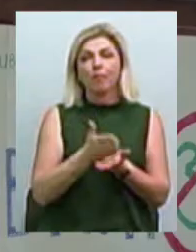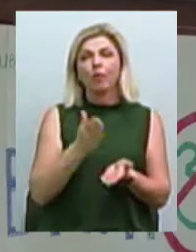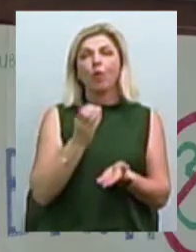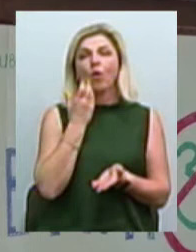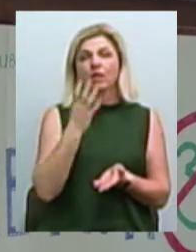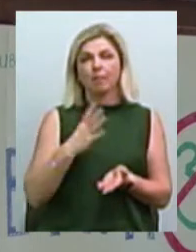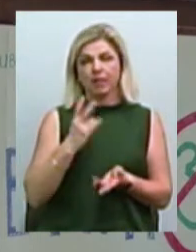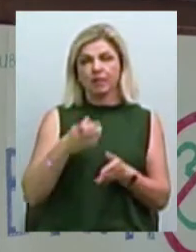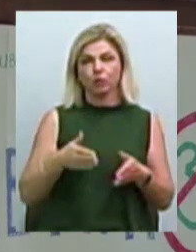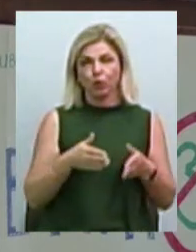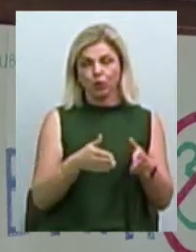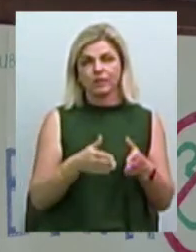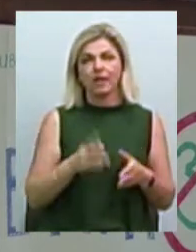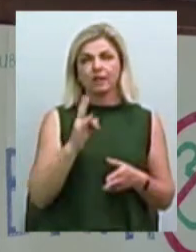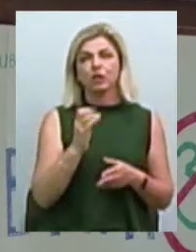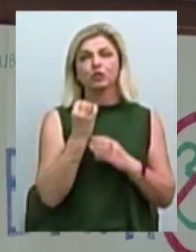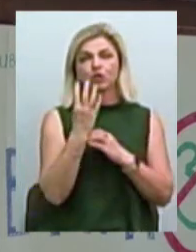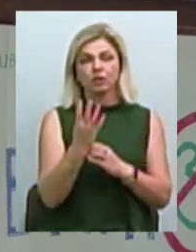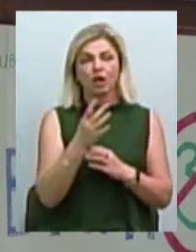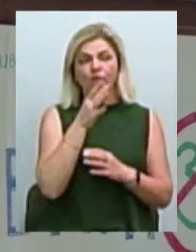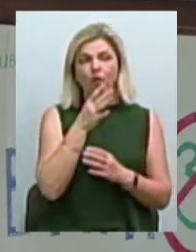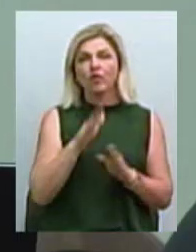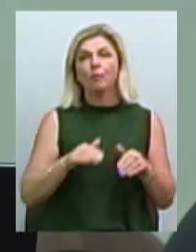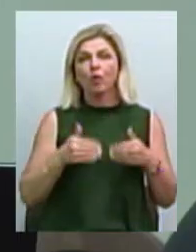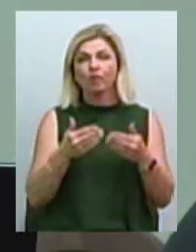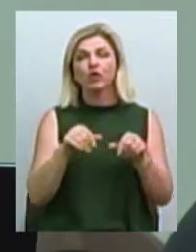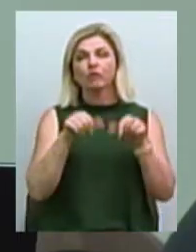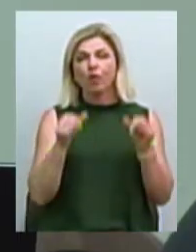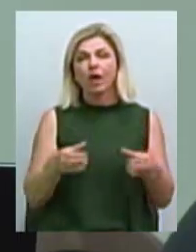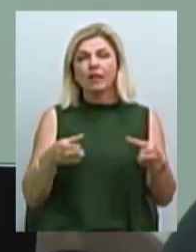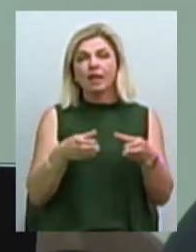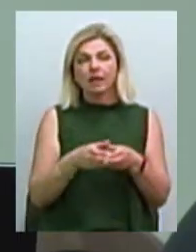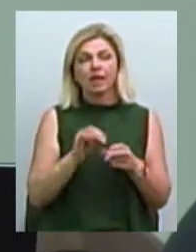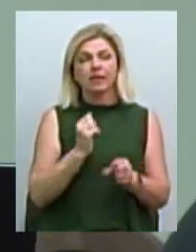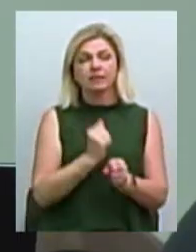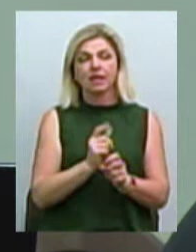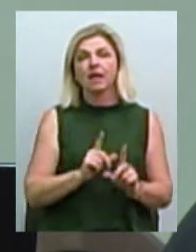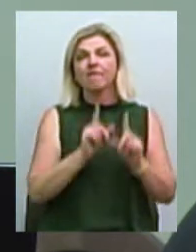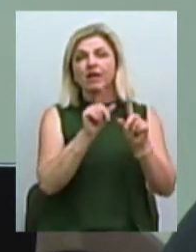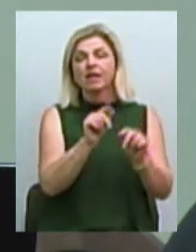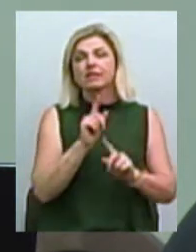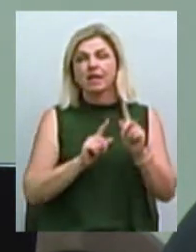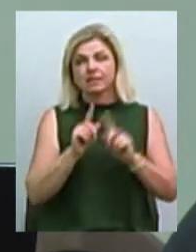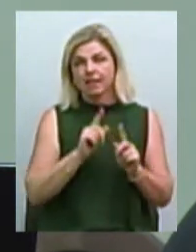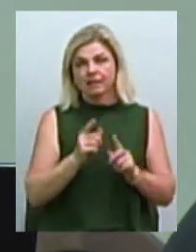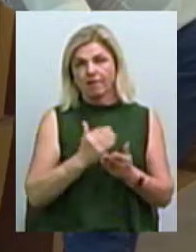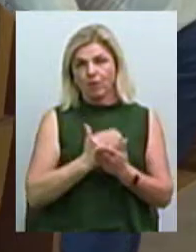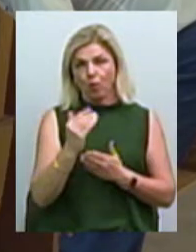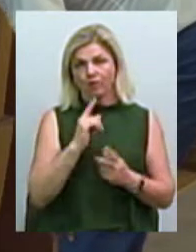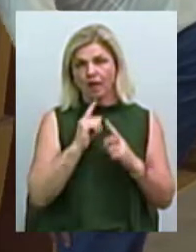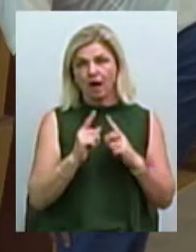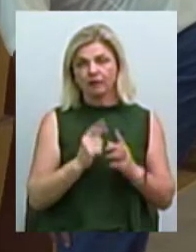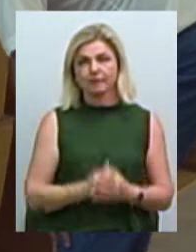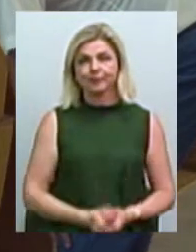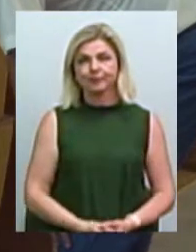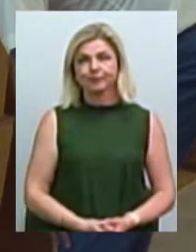Н-14. В ході засідання в проєкт внесли пропозицію сформувати делегацію, провести виїзне засідання сесії Верховній Раді.